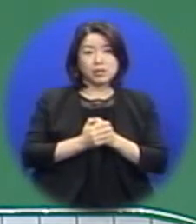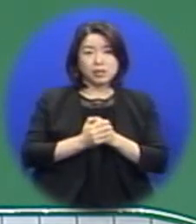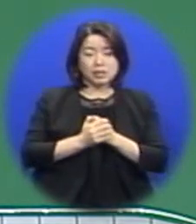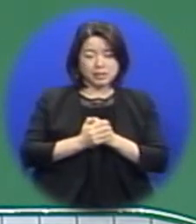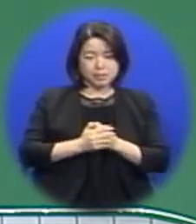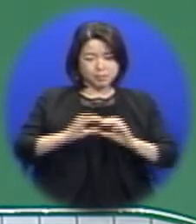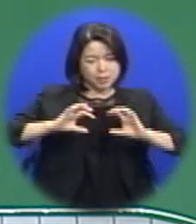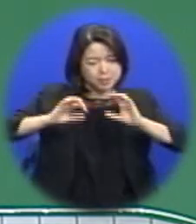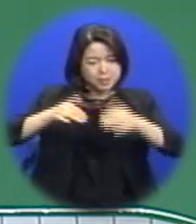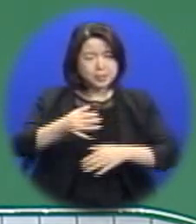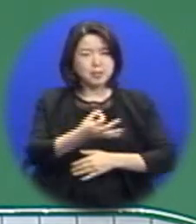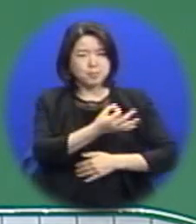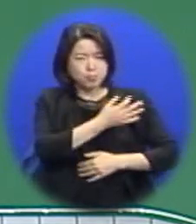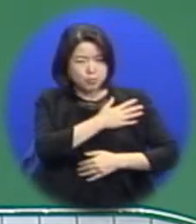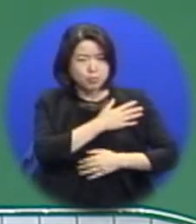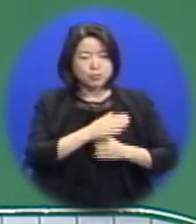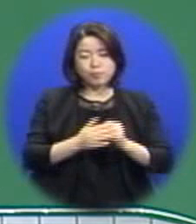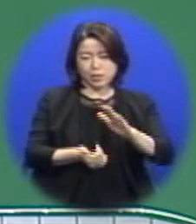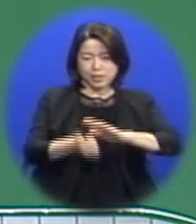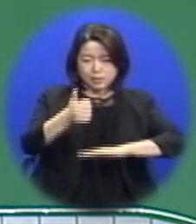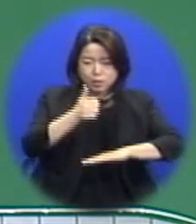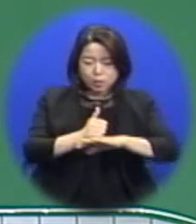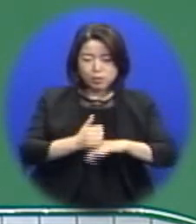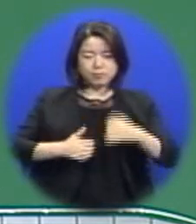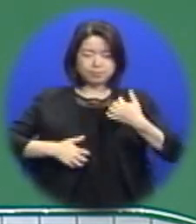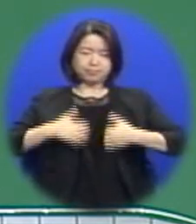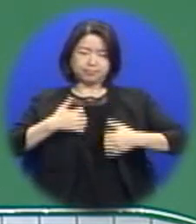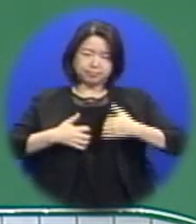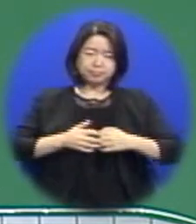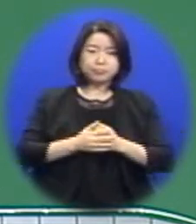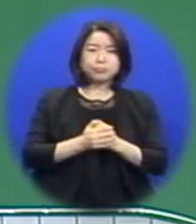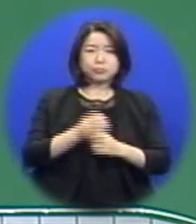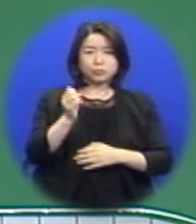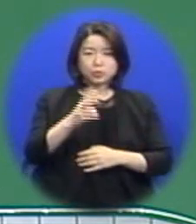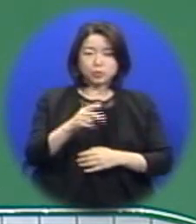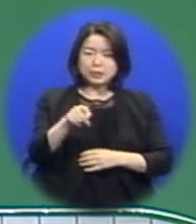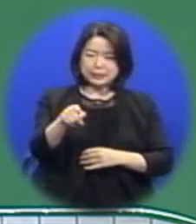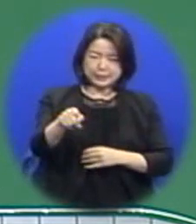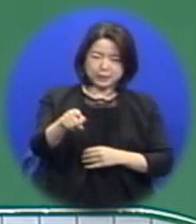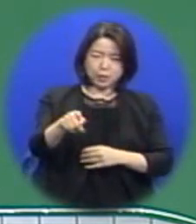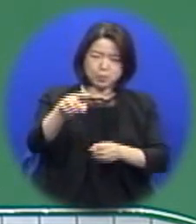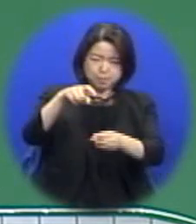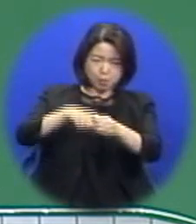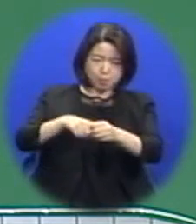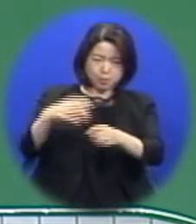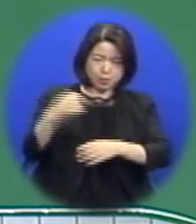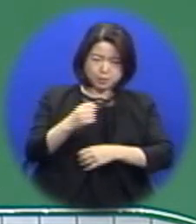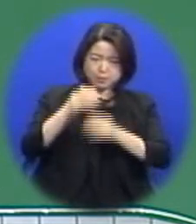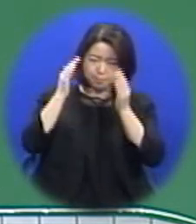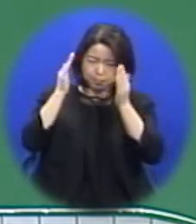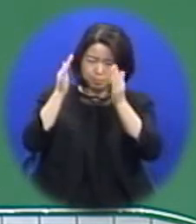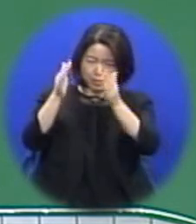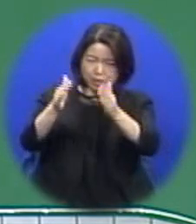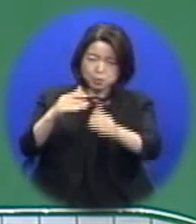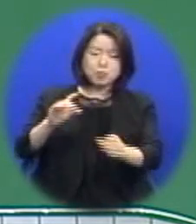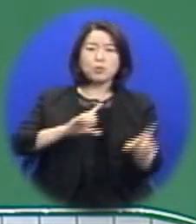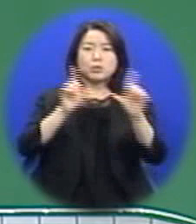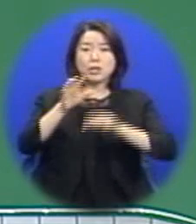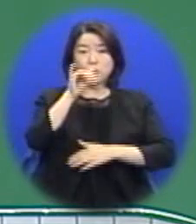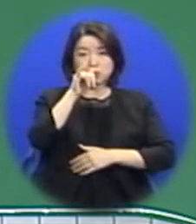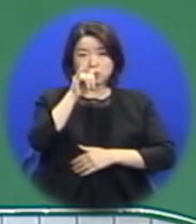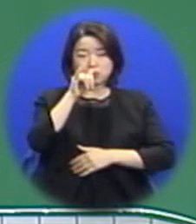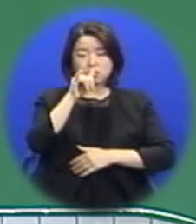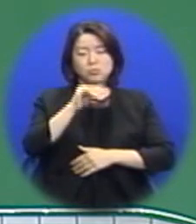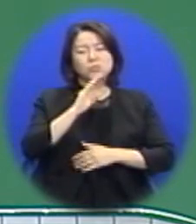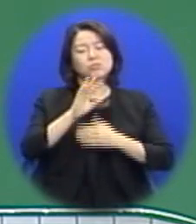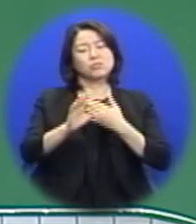부유함 또는 성공, 쾌락 그것을 목표로 하고 살아요. 실제로는 안 믿는